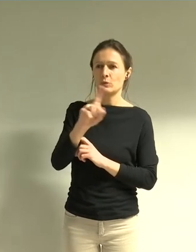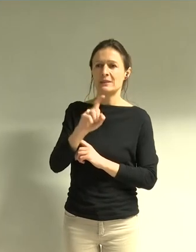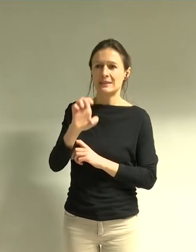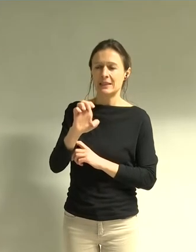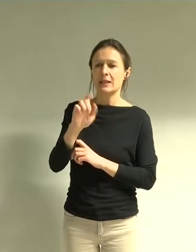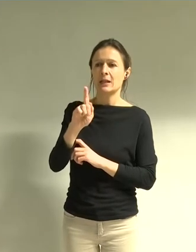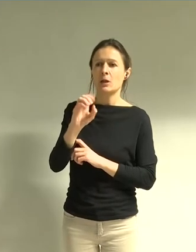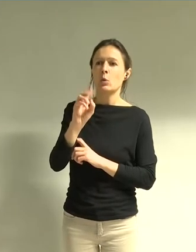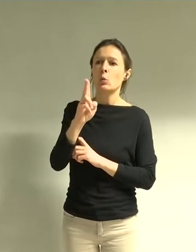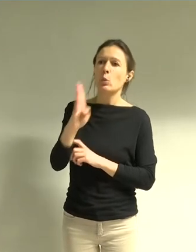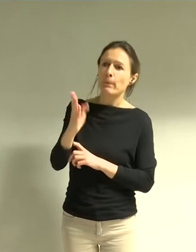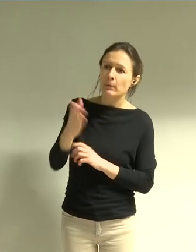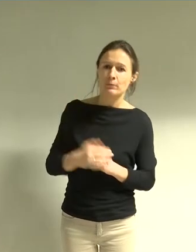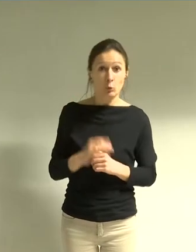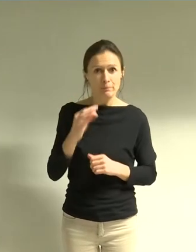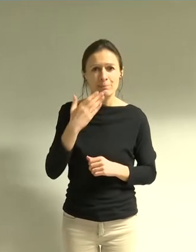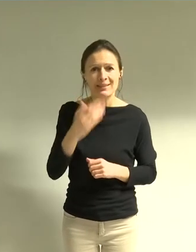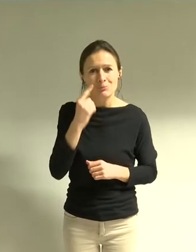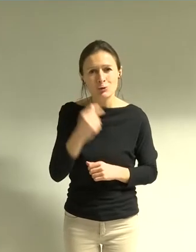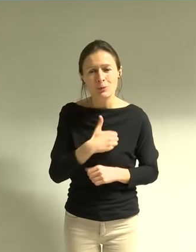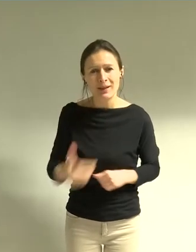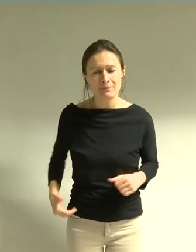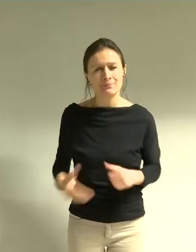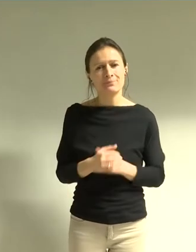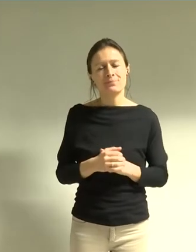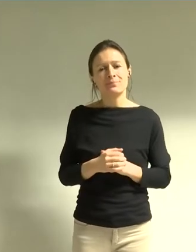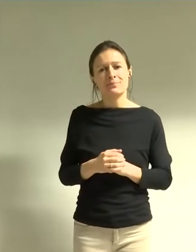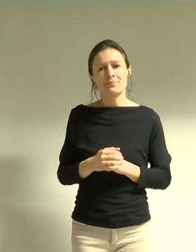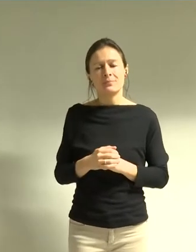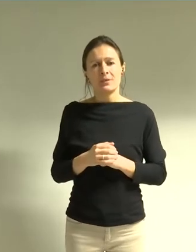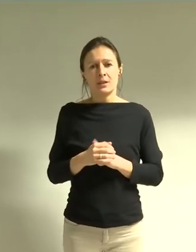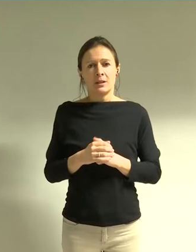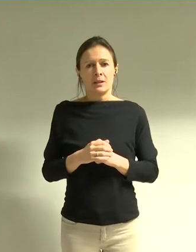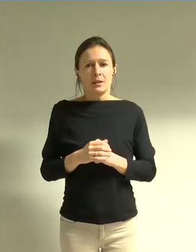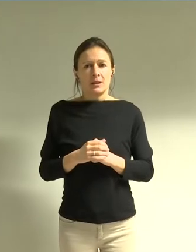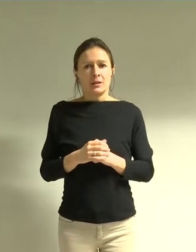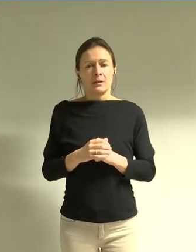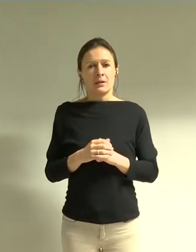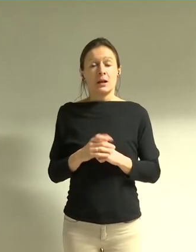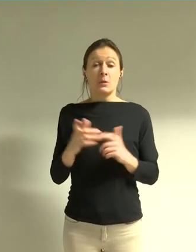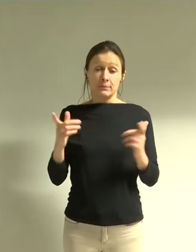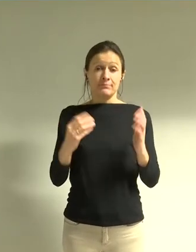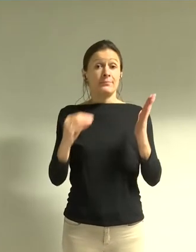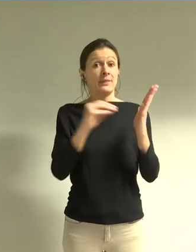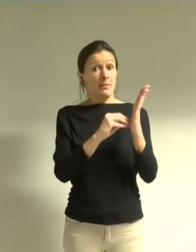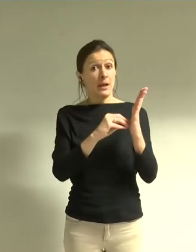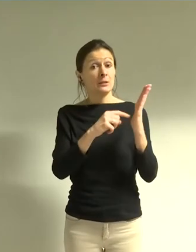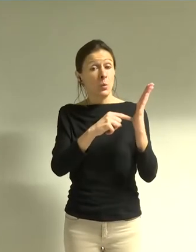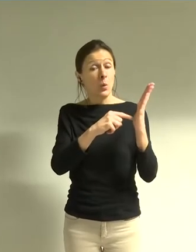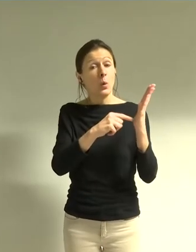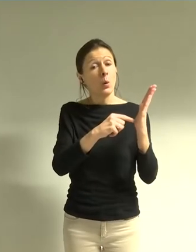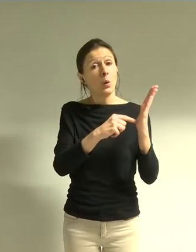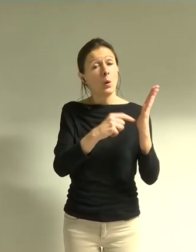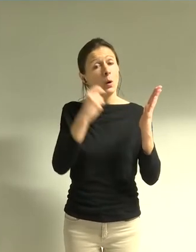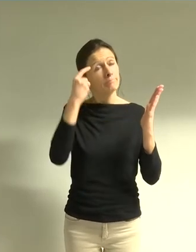merci monsieur le maire tout d'abord cette délibération nous appelle plusieurs remarques